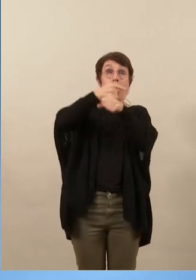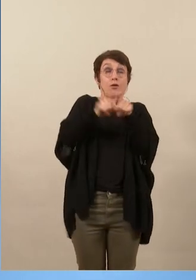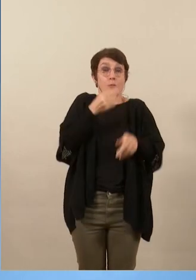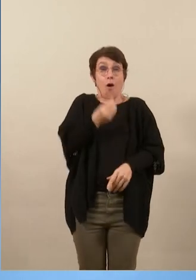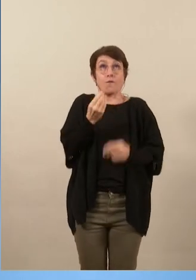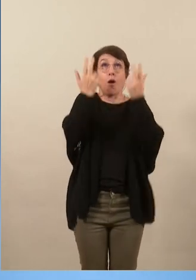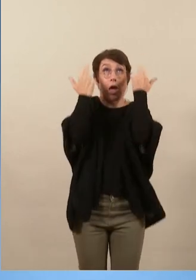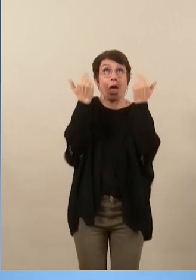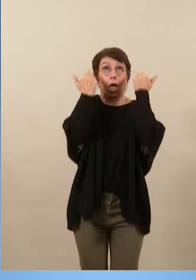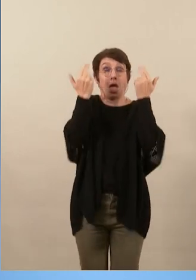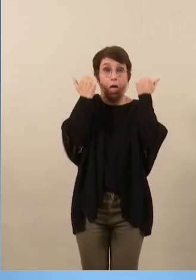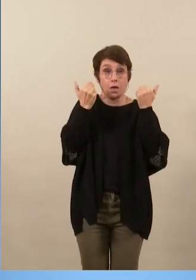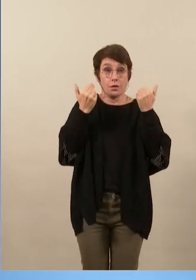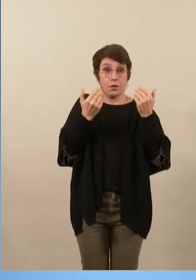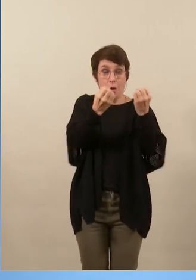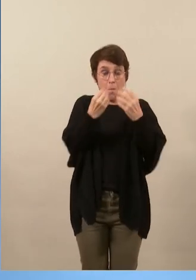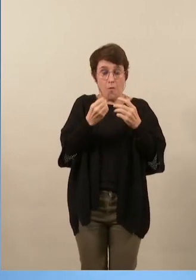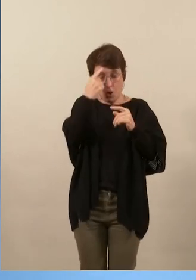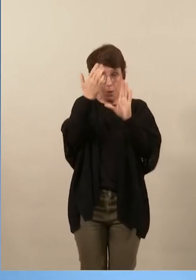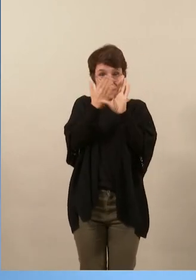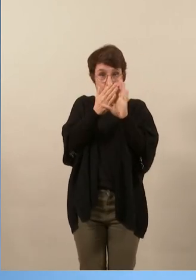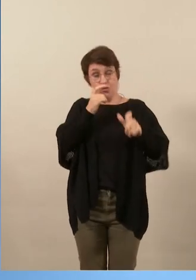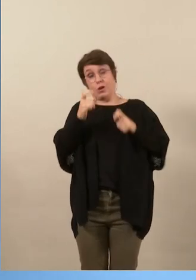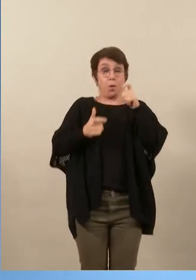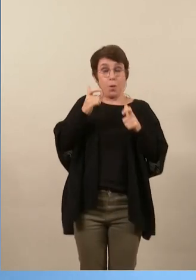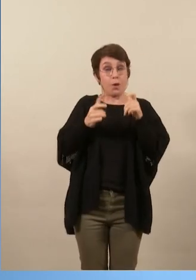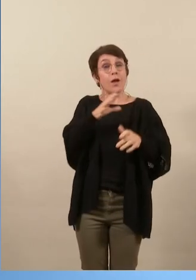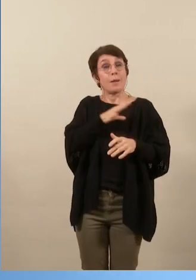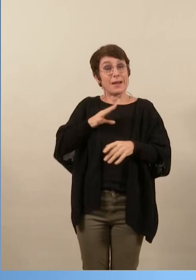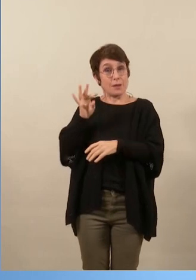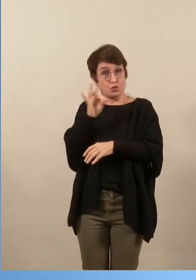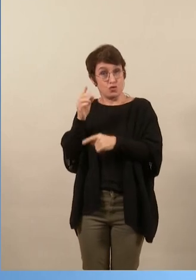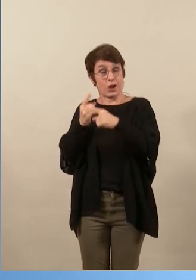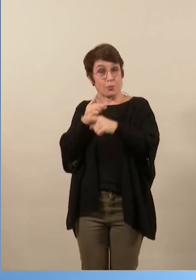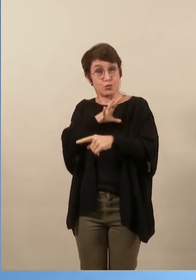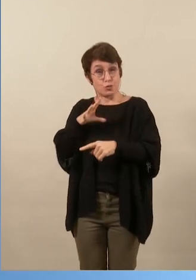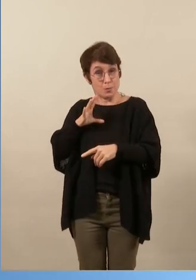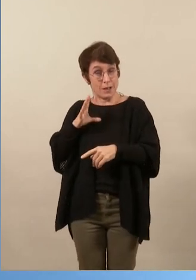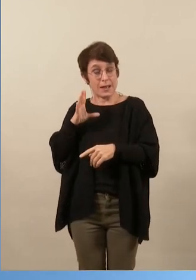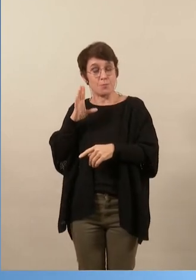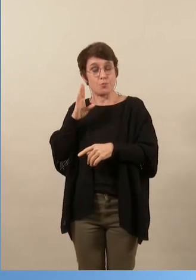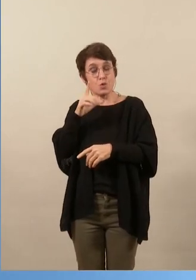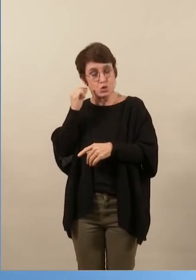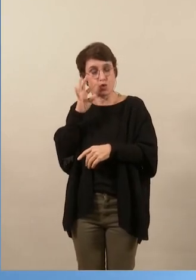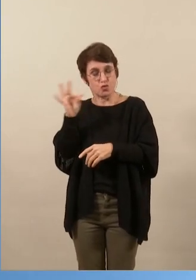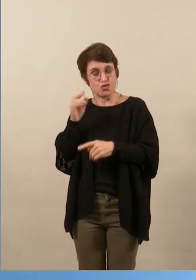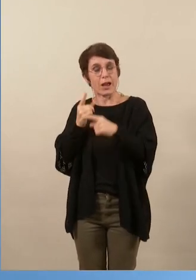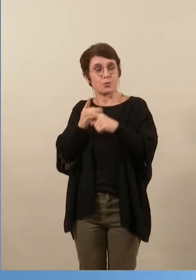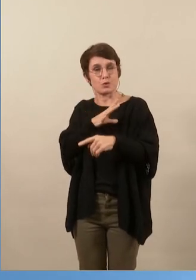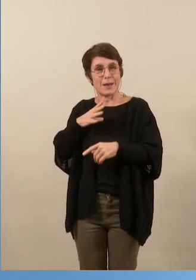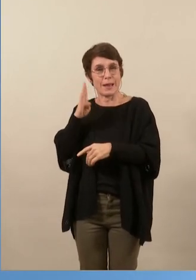y a la déstabilisation psychologique comme le raconte guitoucher et Madame bouillon et il y a le côté gourou qui joue de sa